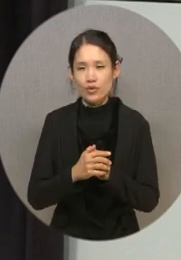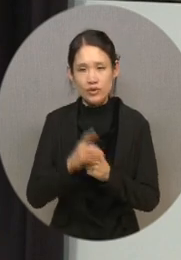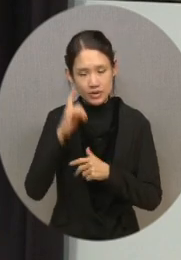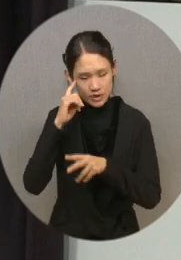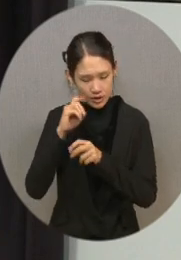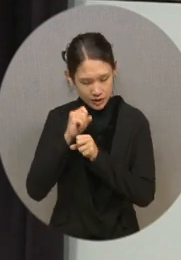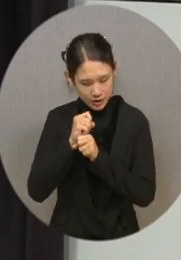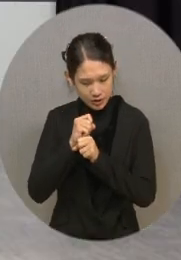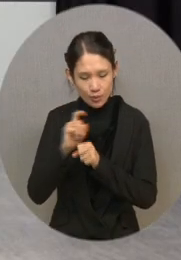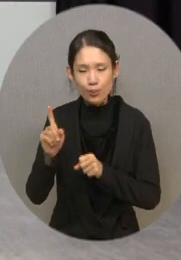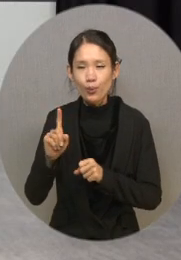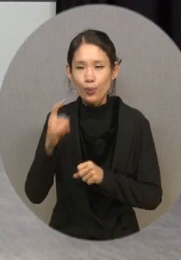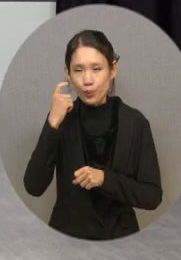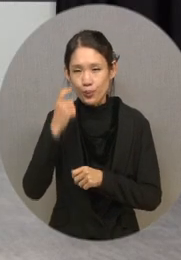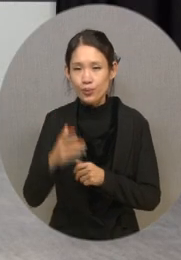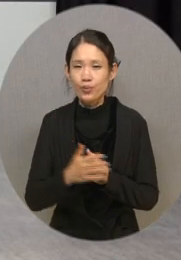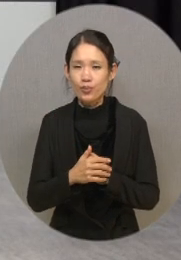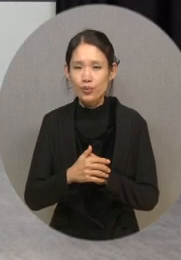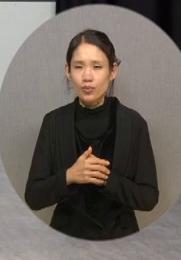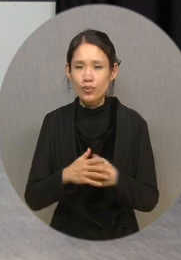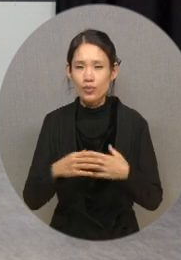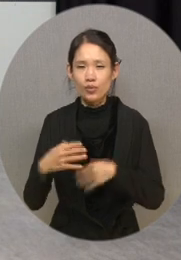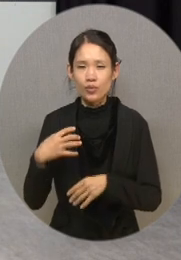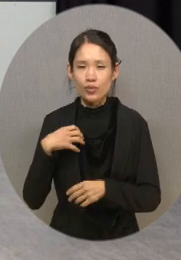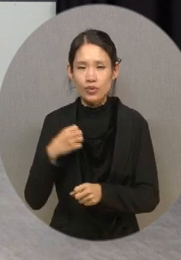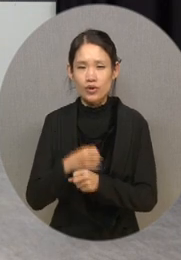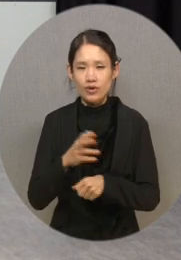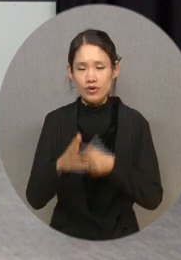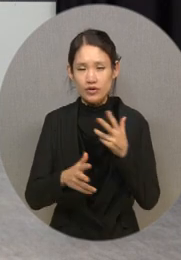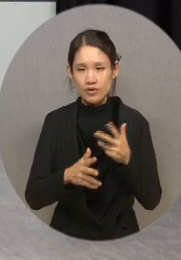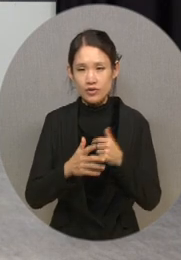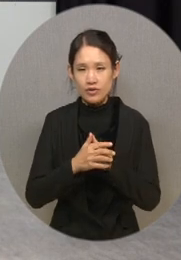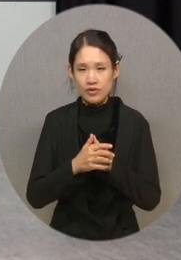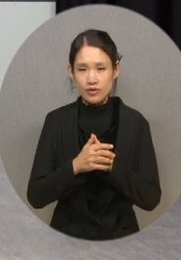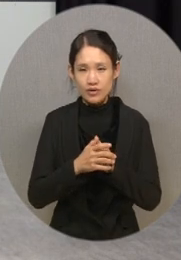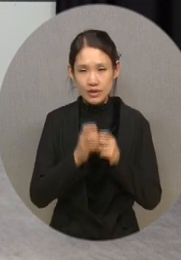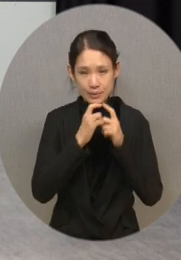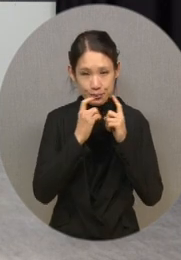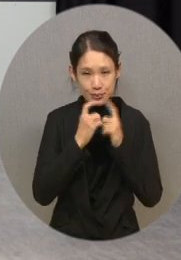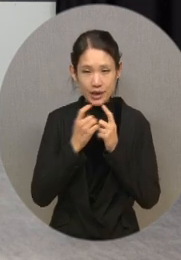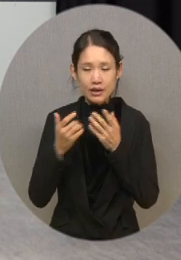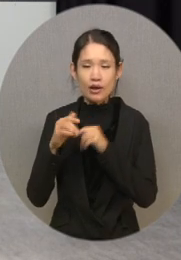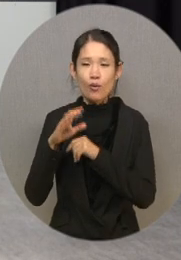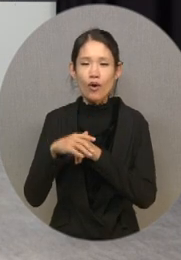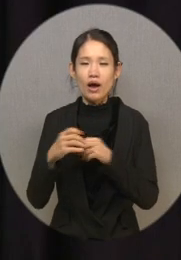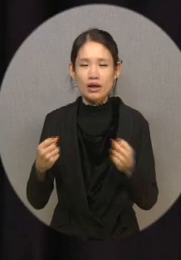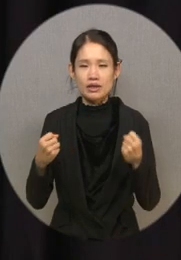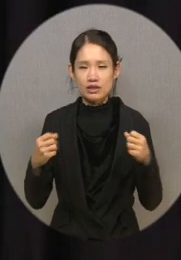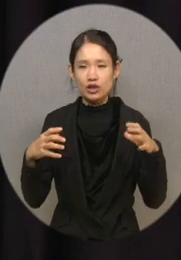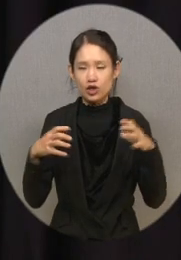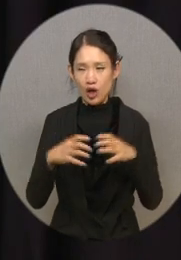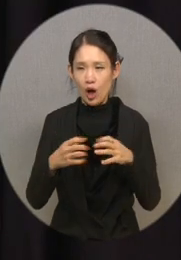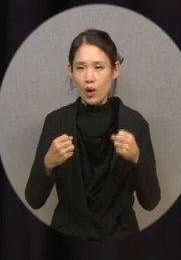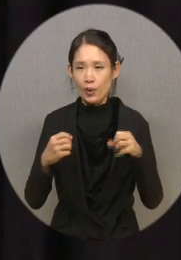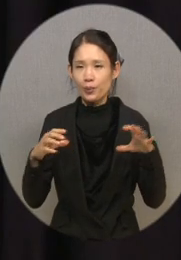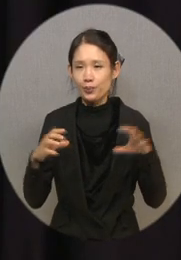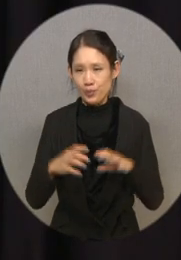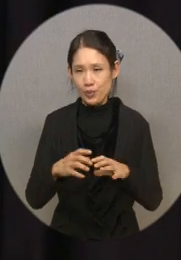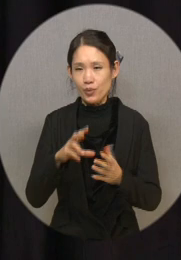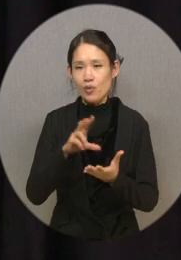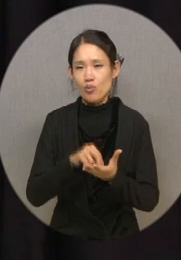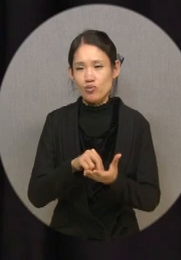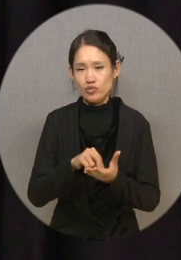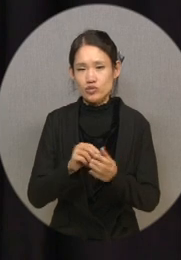구상하고 계신지. 예. 저희들이 해야 되는 사업이 이제 민하고 관하고 협동하는 문제라든지 그다음에 여러